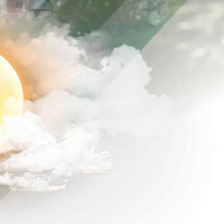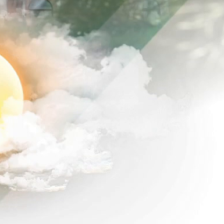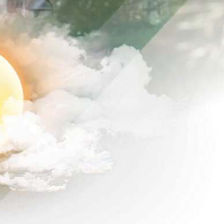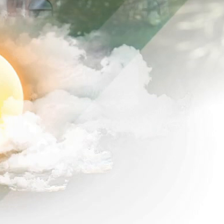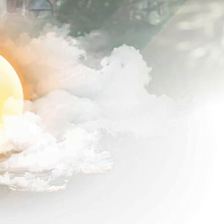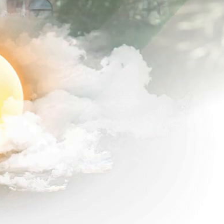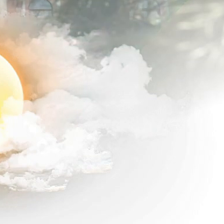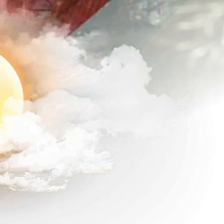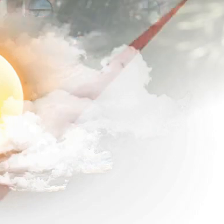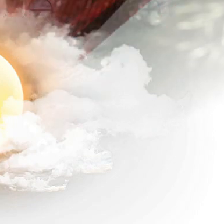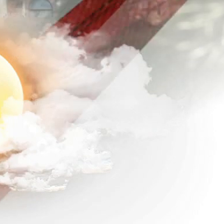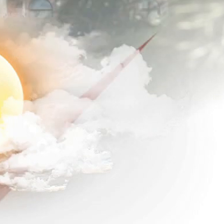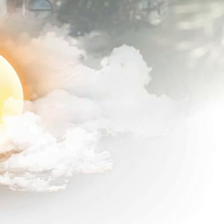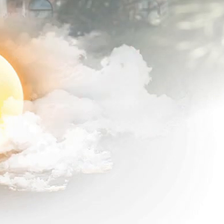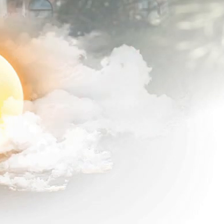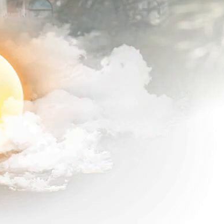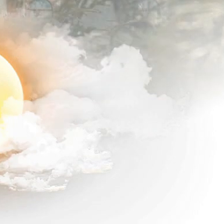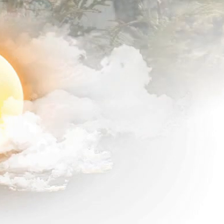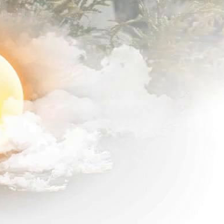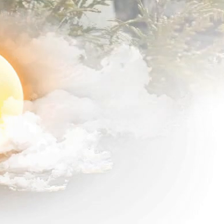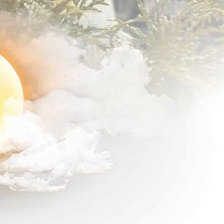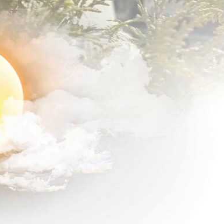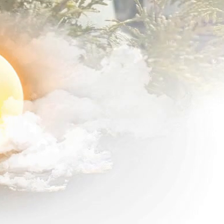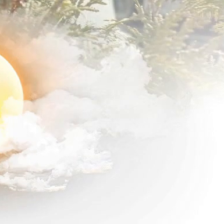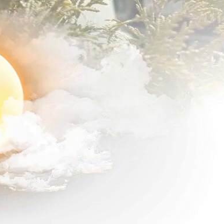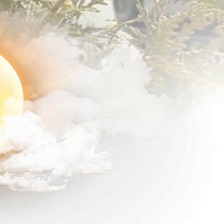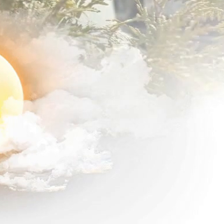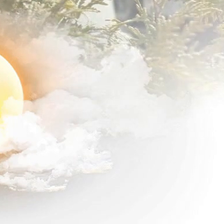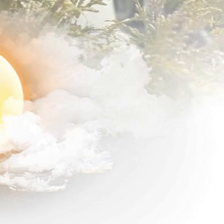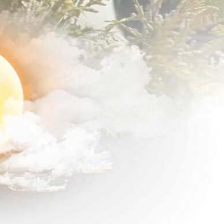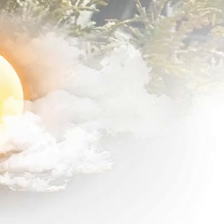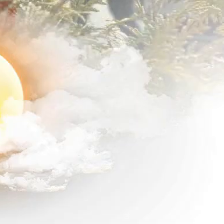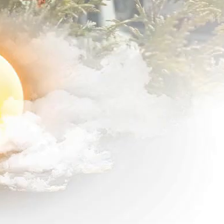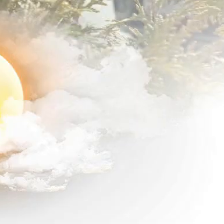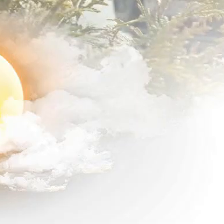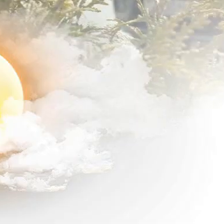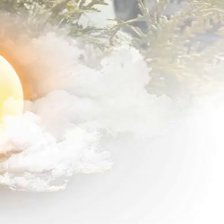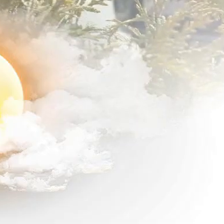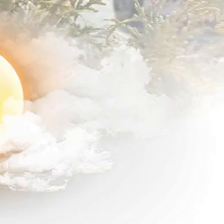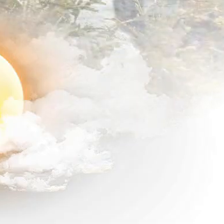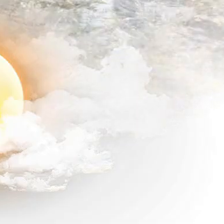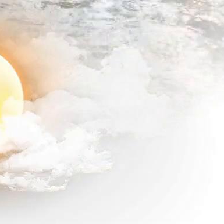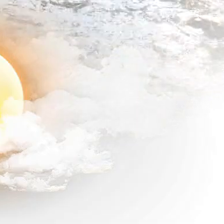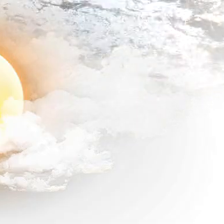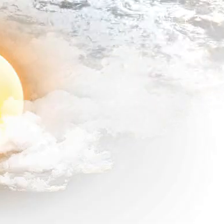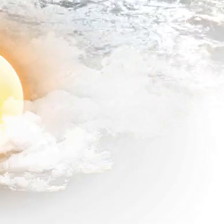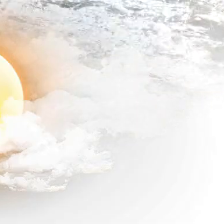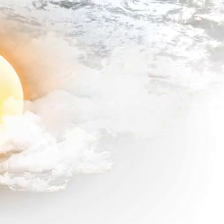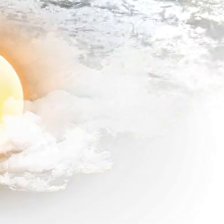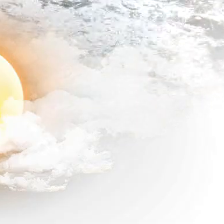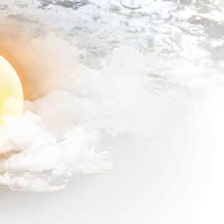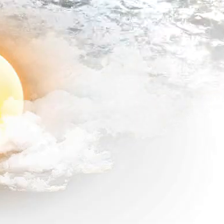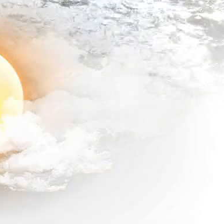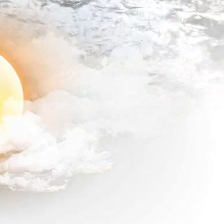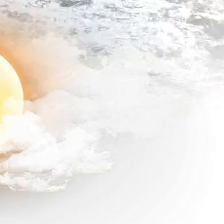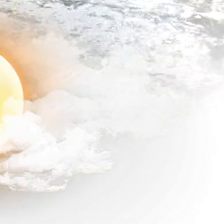і Дзятлаве каля 2 градусаў марозу раніцай, да плюс 3 днём і да 0 вечарам. Воблачна, без